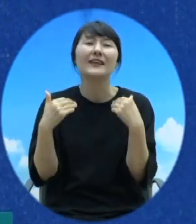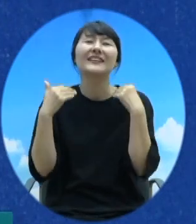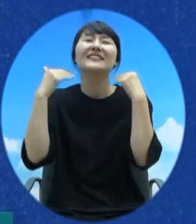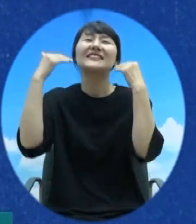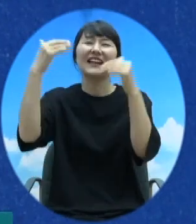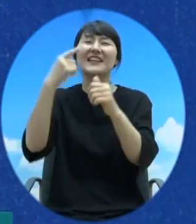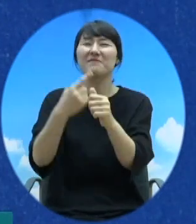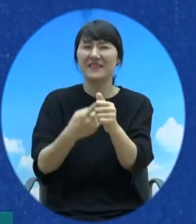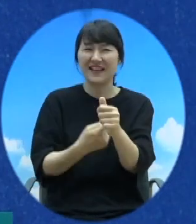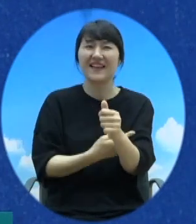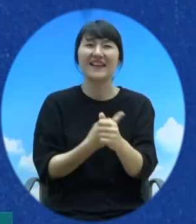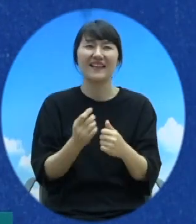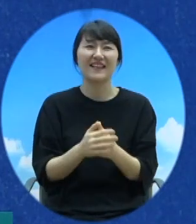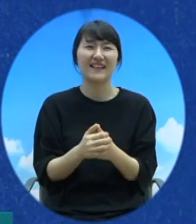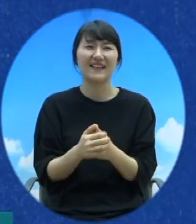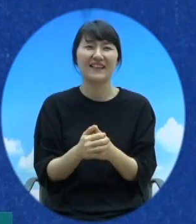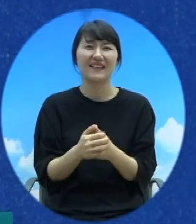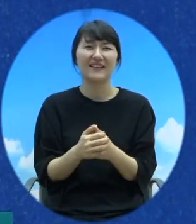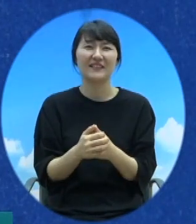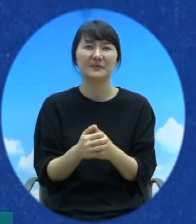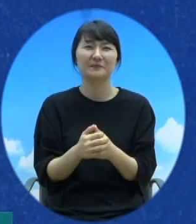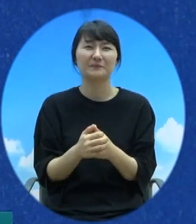됩니다.